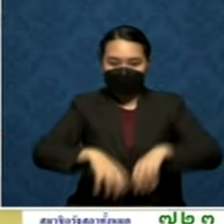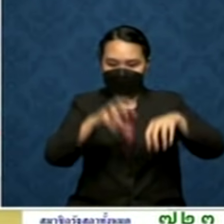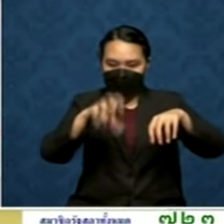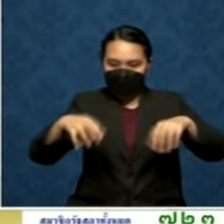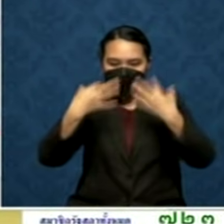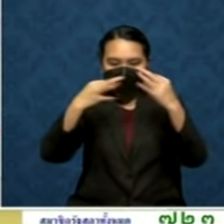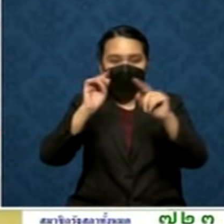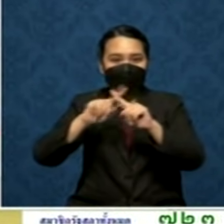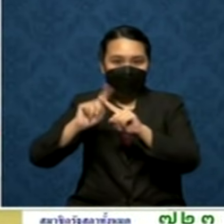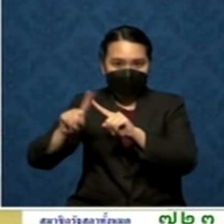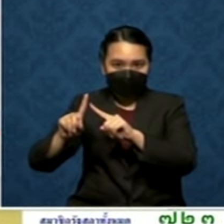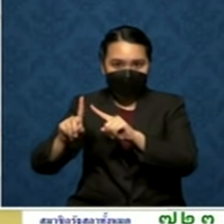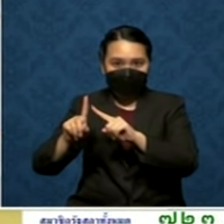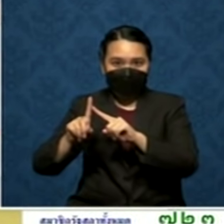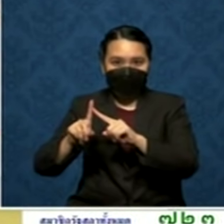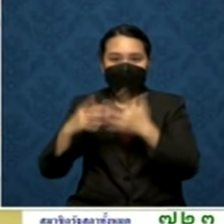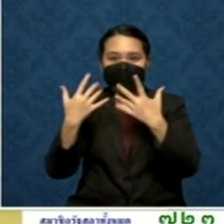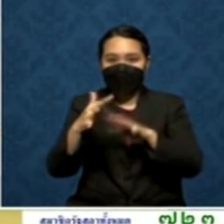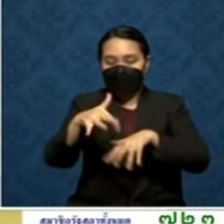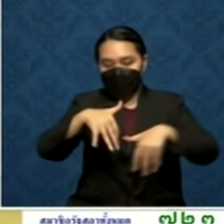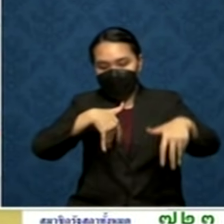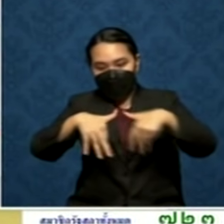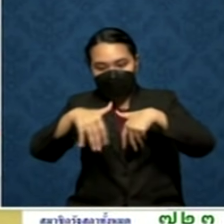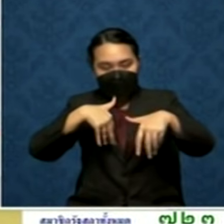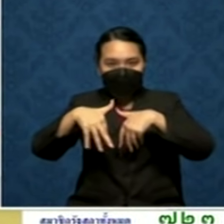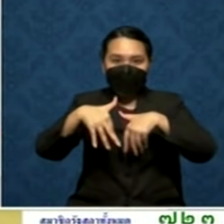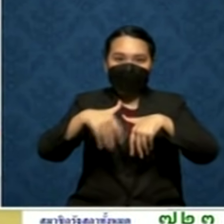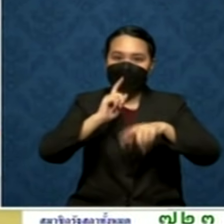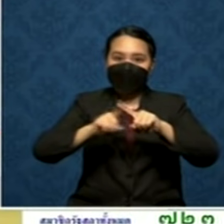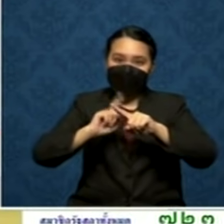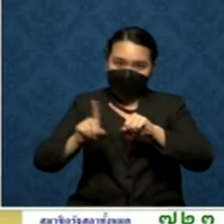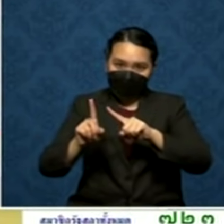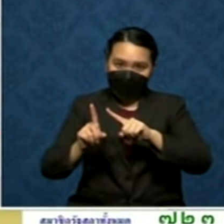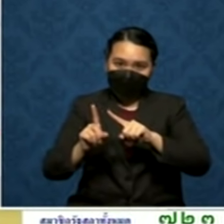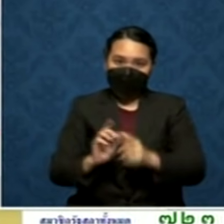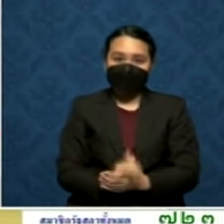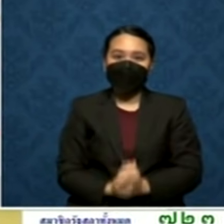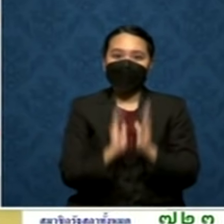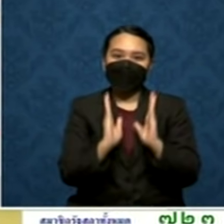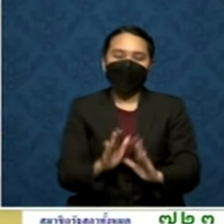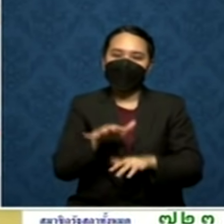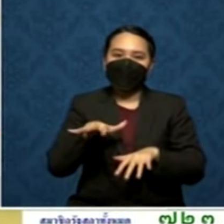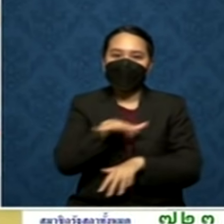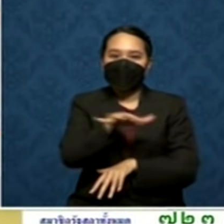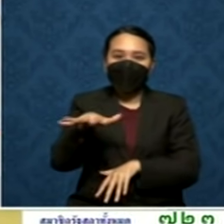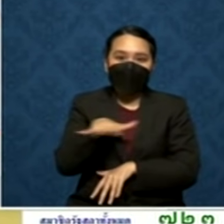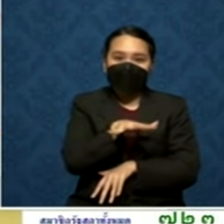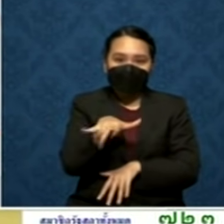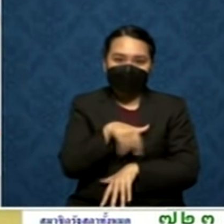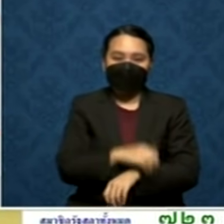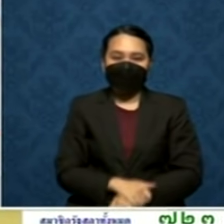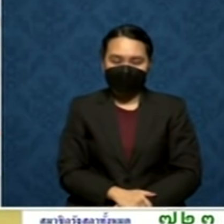ซึ่งอิสระจริงๆครับอิสระจากท้องถนนอิสระจากประชาชนอิสระจากประชาชนคนหลัง